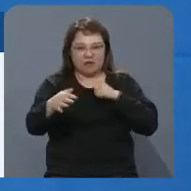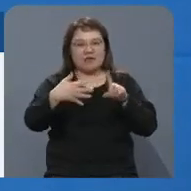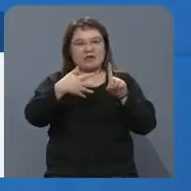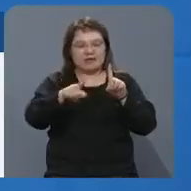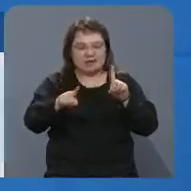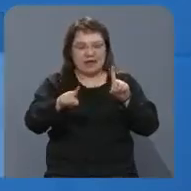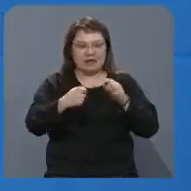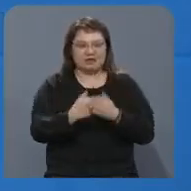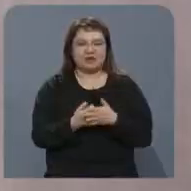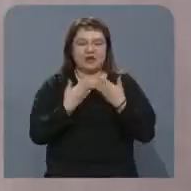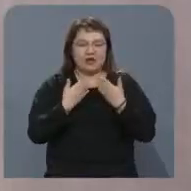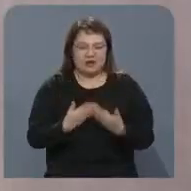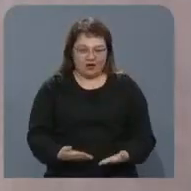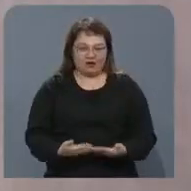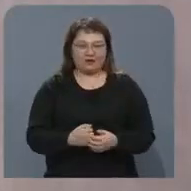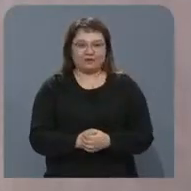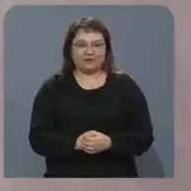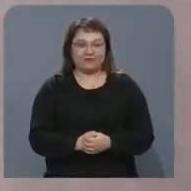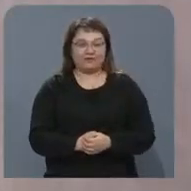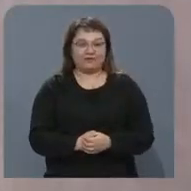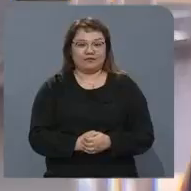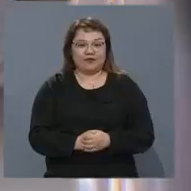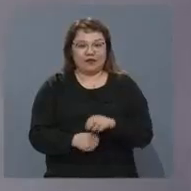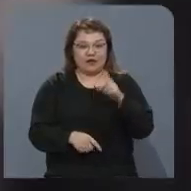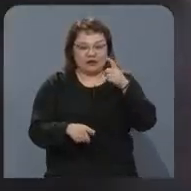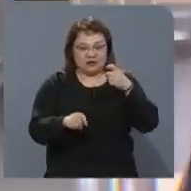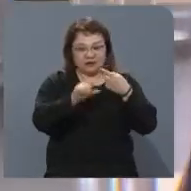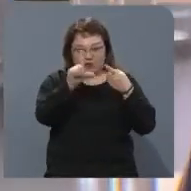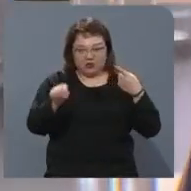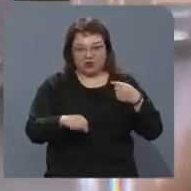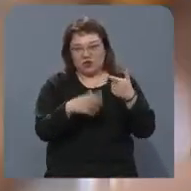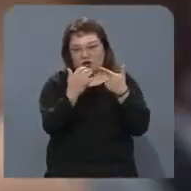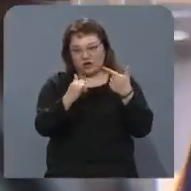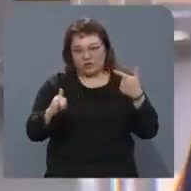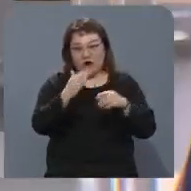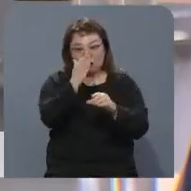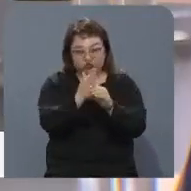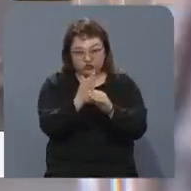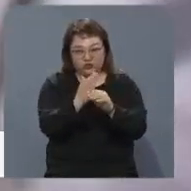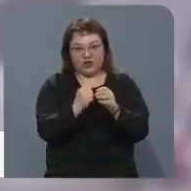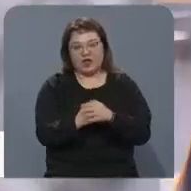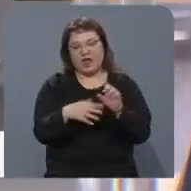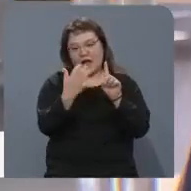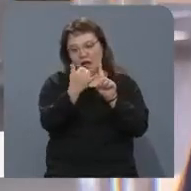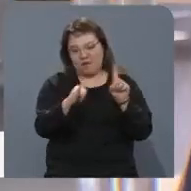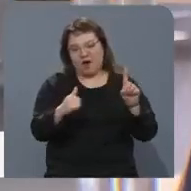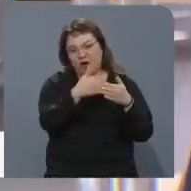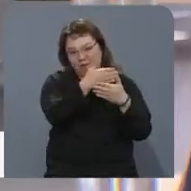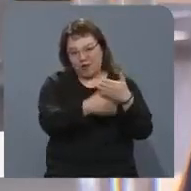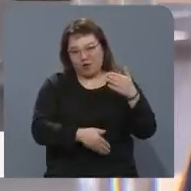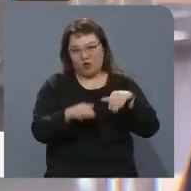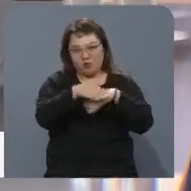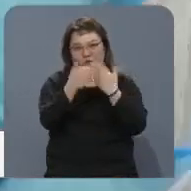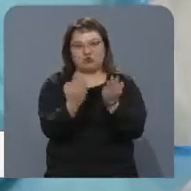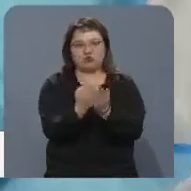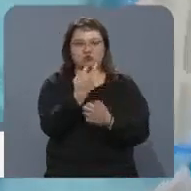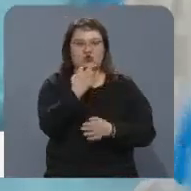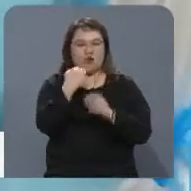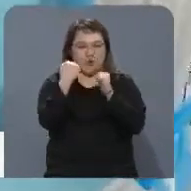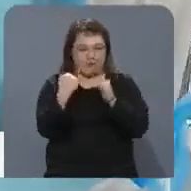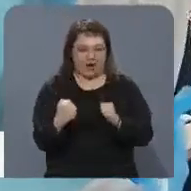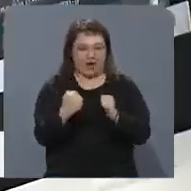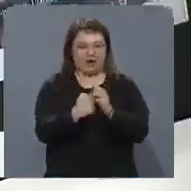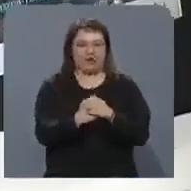1차적으로 안심을 하였고. 이달 들어 제주에서 나온 확진자 6명 가운데 1명을 제외하고 모두 수도권